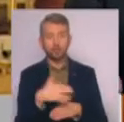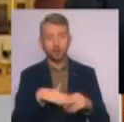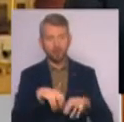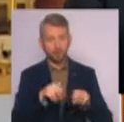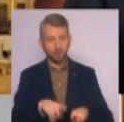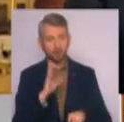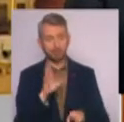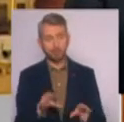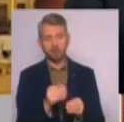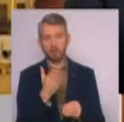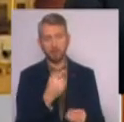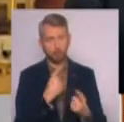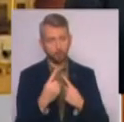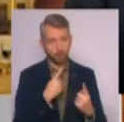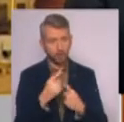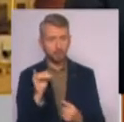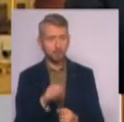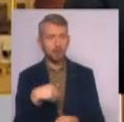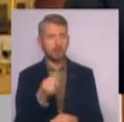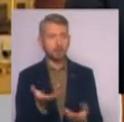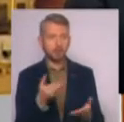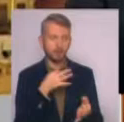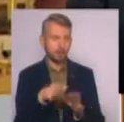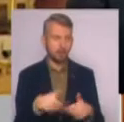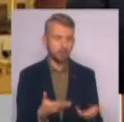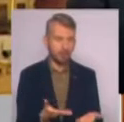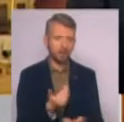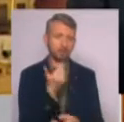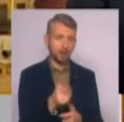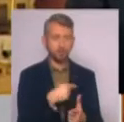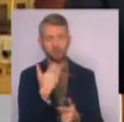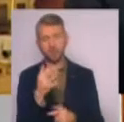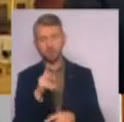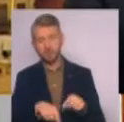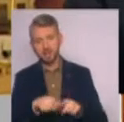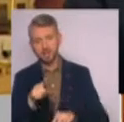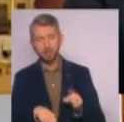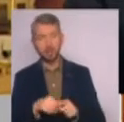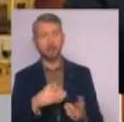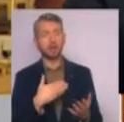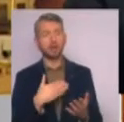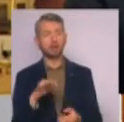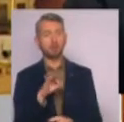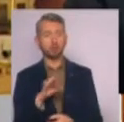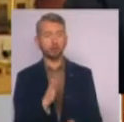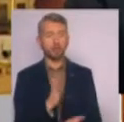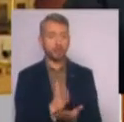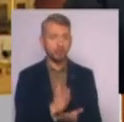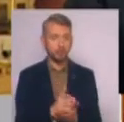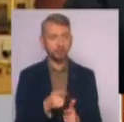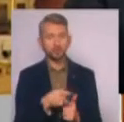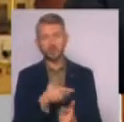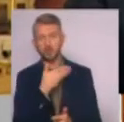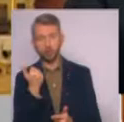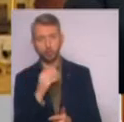буде з вами говорити і дасть якісь рекомендації вам чи вашим рідним відносно наявності чи